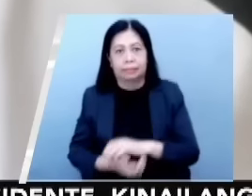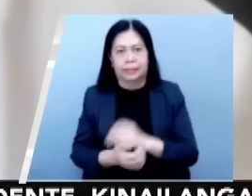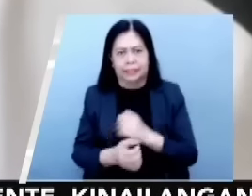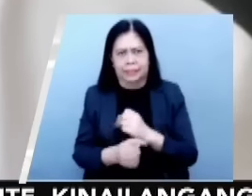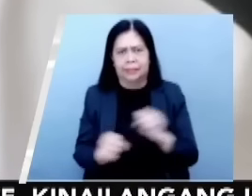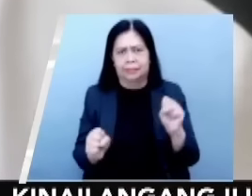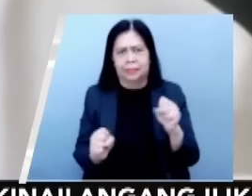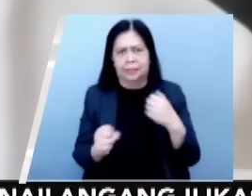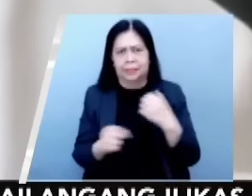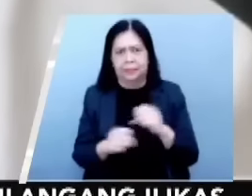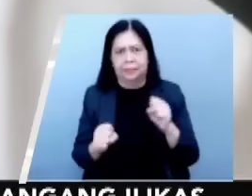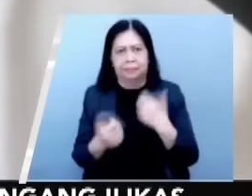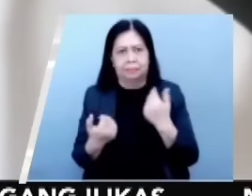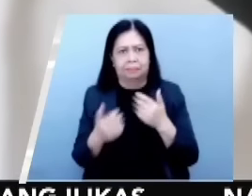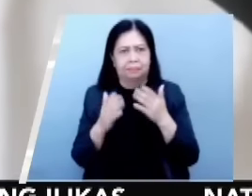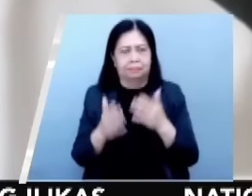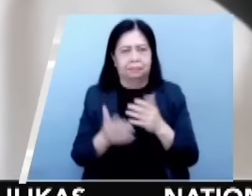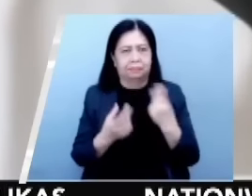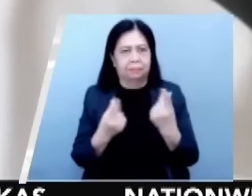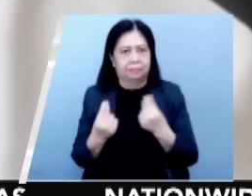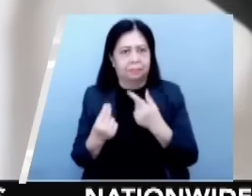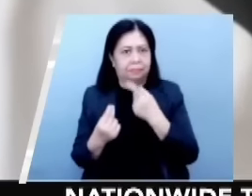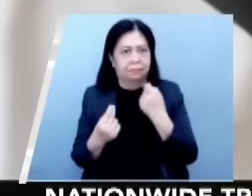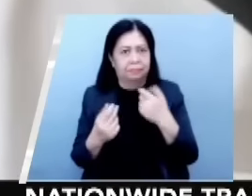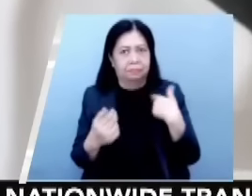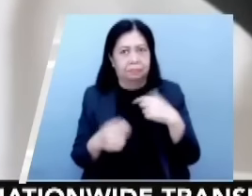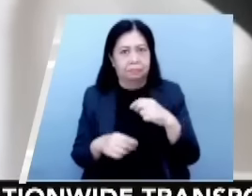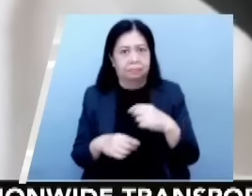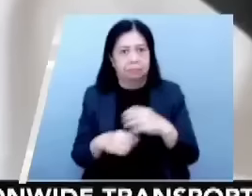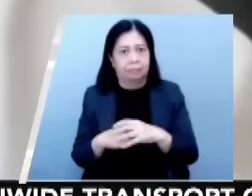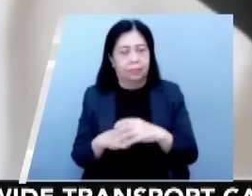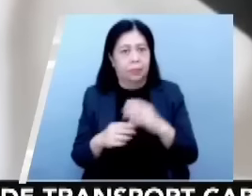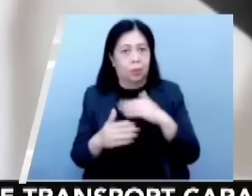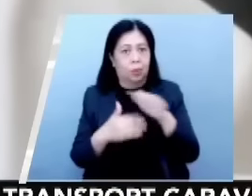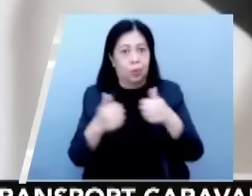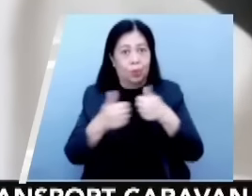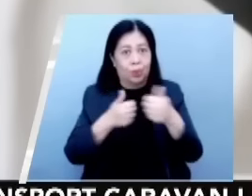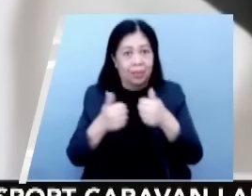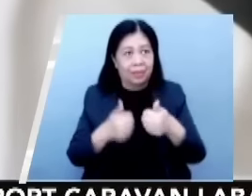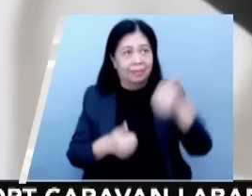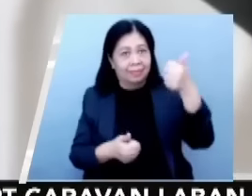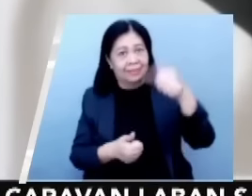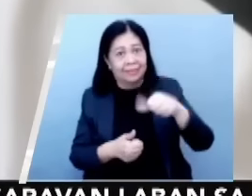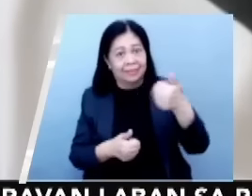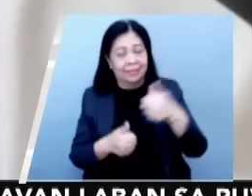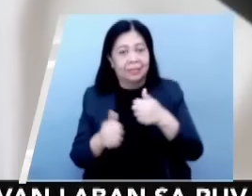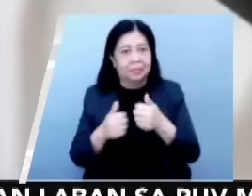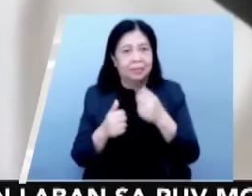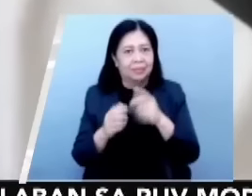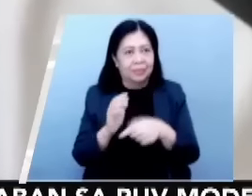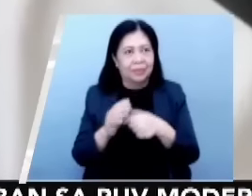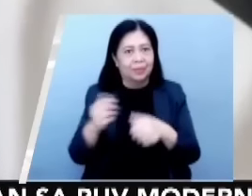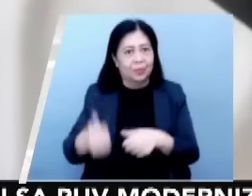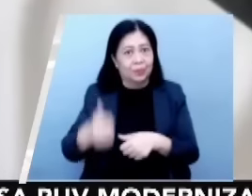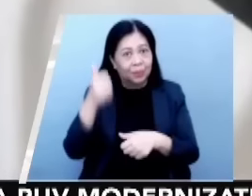gesture. Kasi naman, in every contest, may nananalo. And usually, yung nanalo, agad-agad nakakatanggap ng